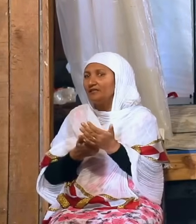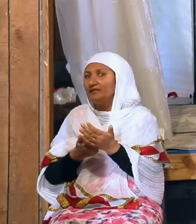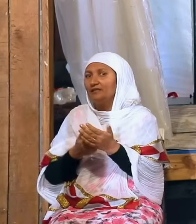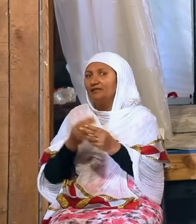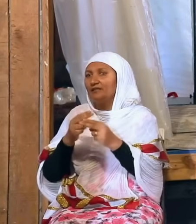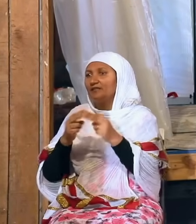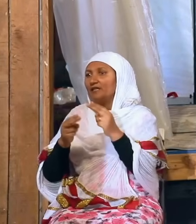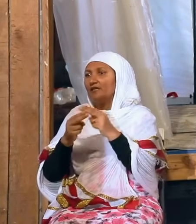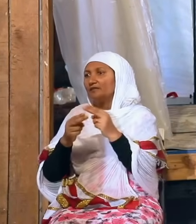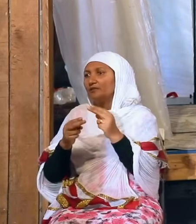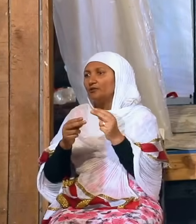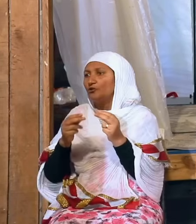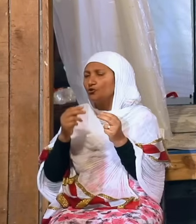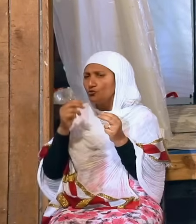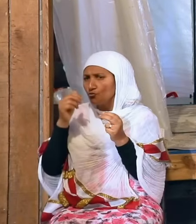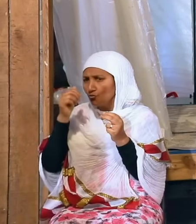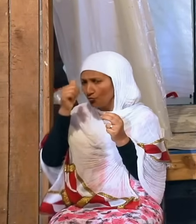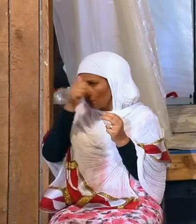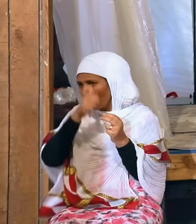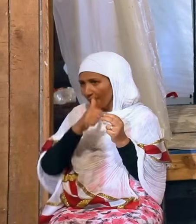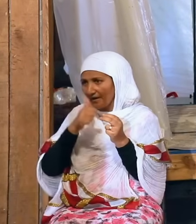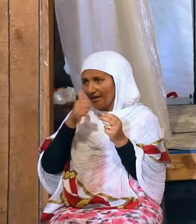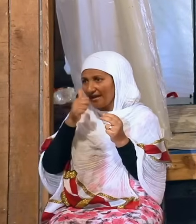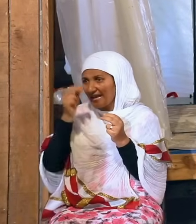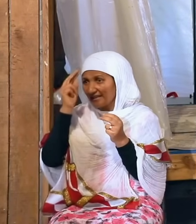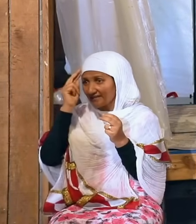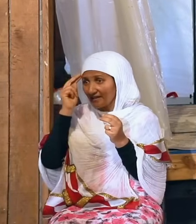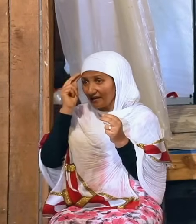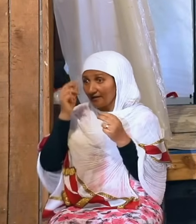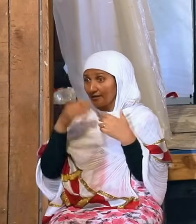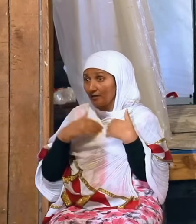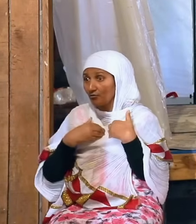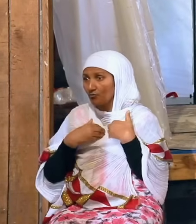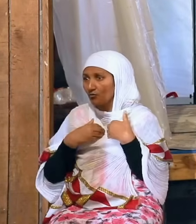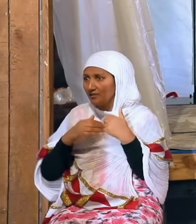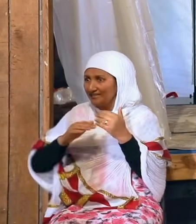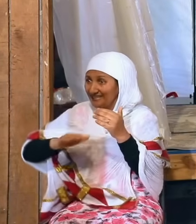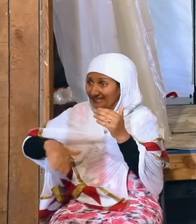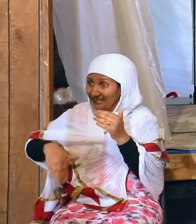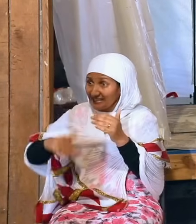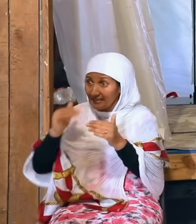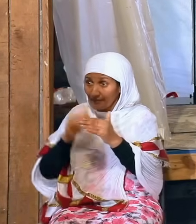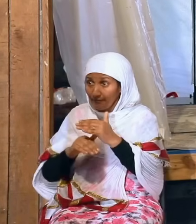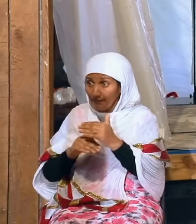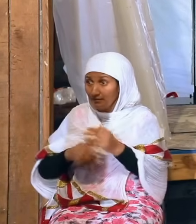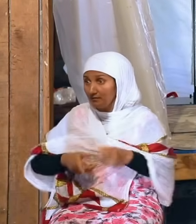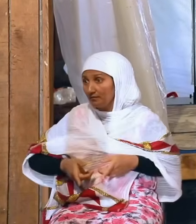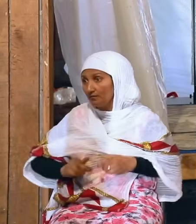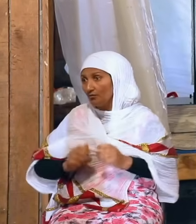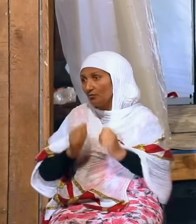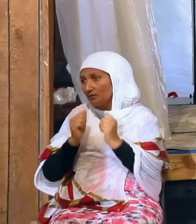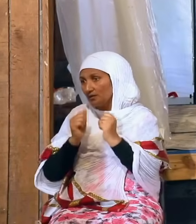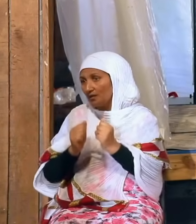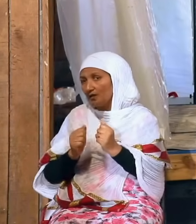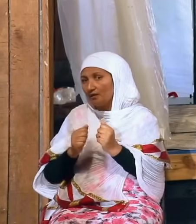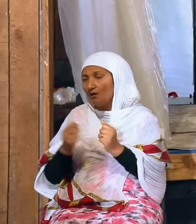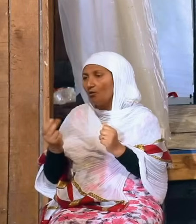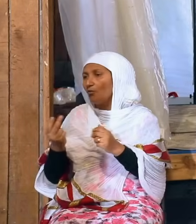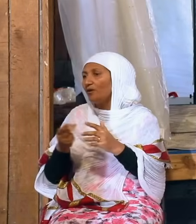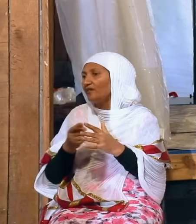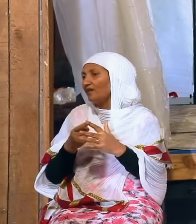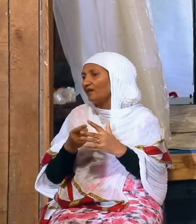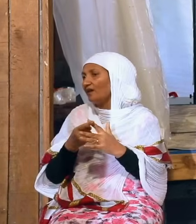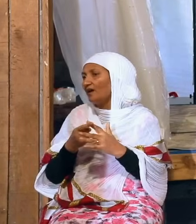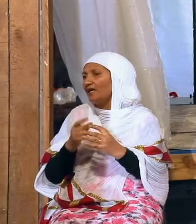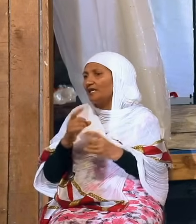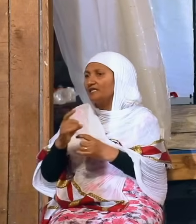እንደ ኢትዮጵያ እንደ ኤርትራ ያሉ እና ዘግይተው ምናልባትም ዘግይተን የገባን ሊሆን ይችላል ወደዚህ ሀገር በብዛት በመግባት ደረጃ። ሁለተኛ ደግሞ